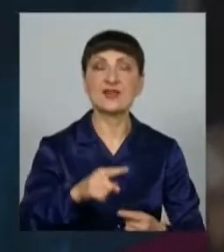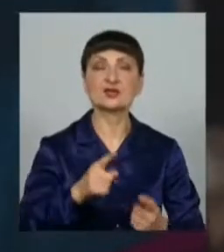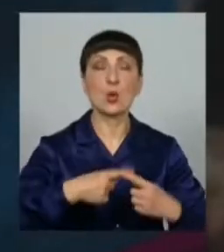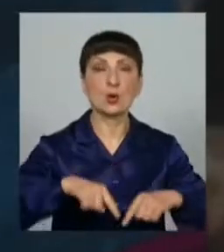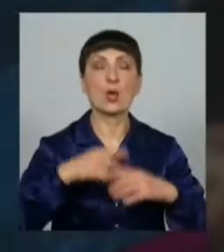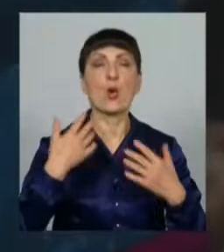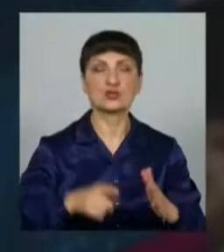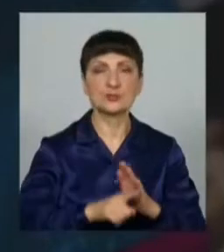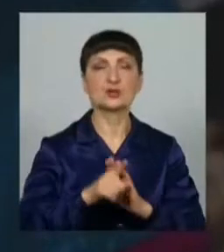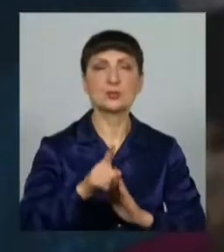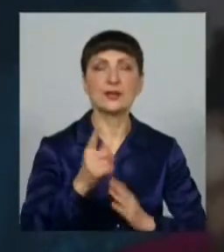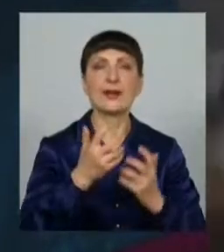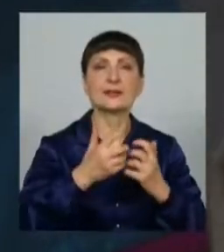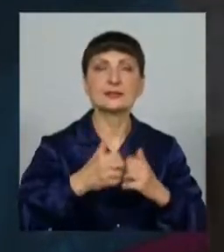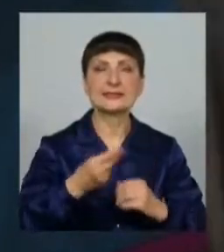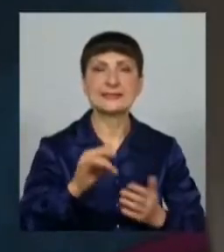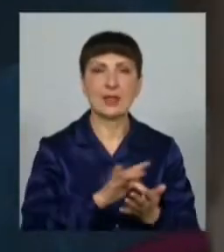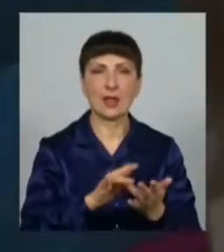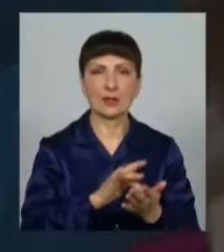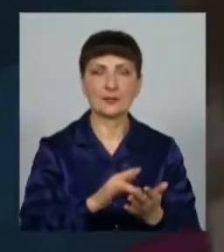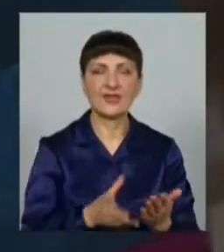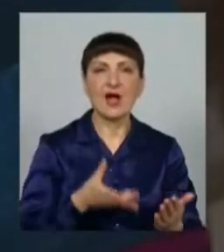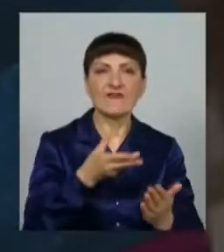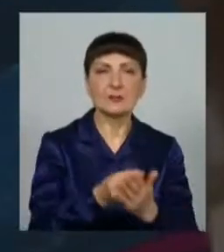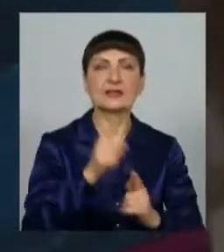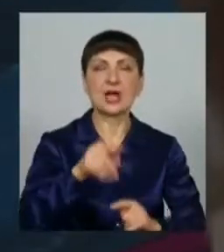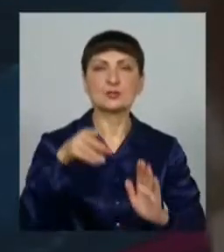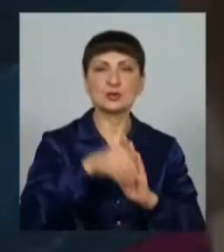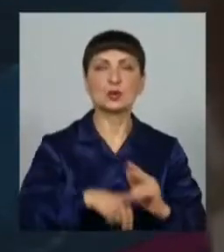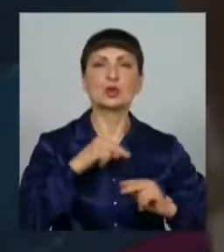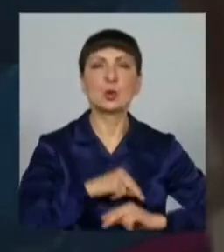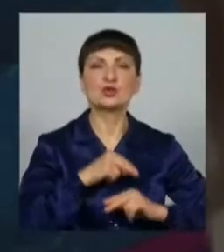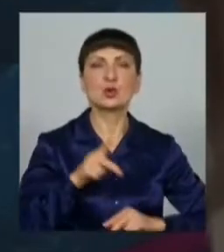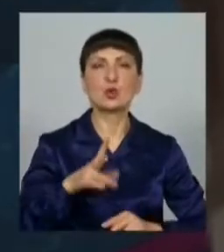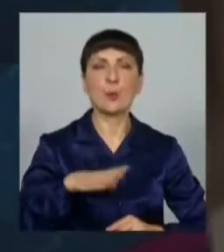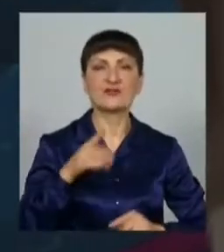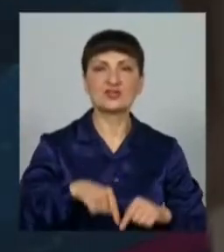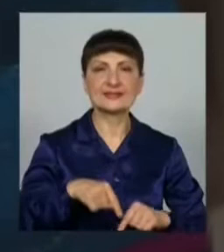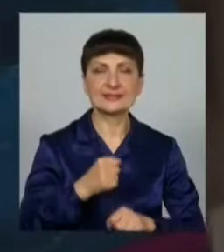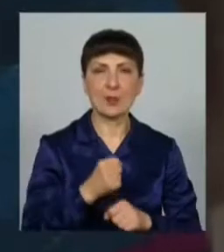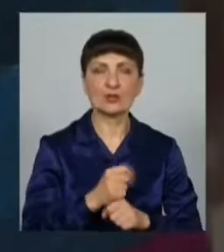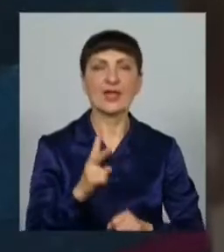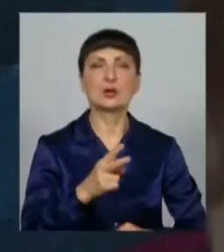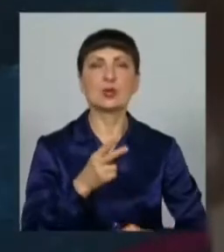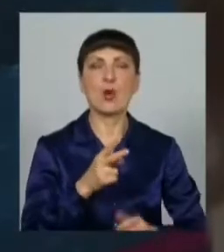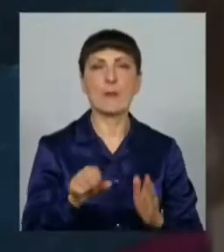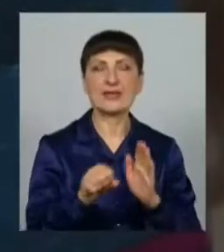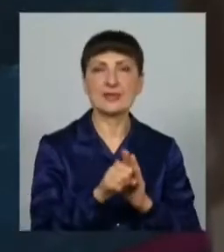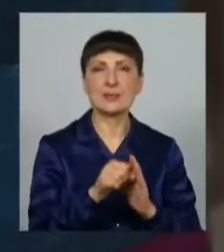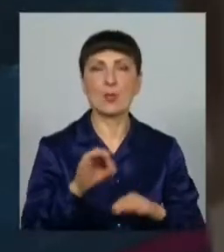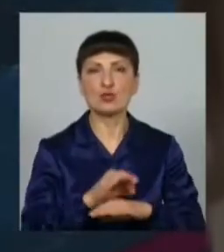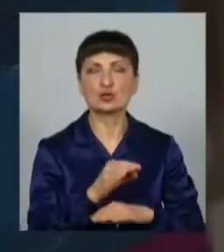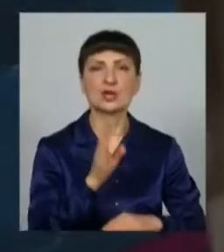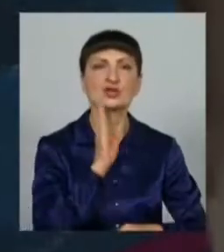органы уже приступили к начислению денег. Выплаты также предусмотрены труженикам тыла и вдовам погибших военных. Какие